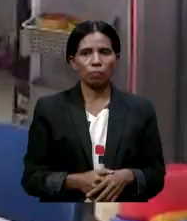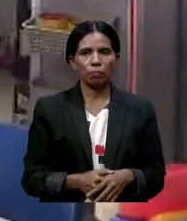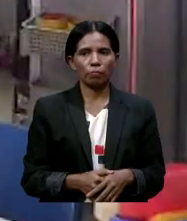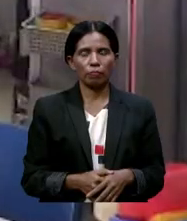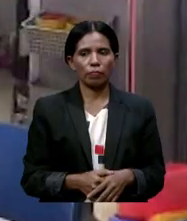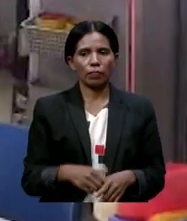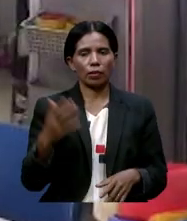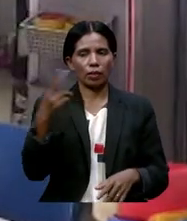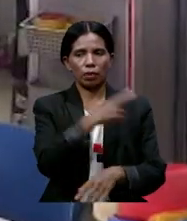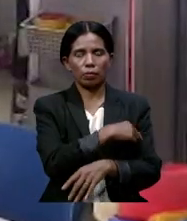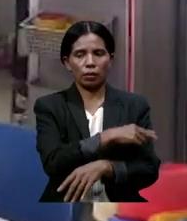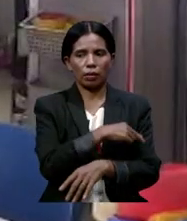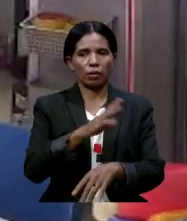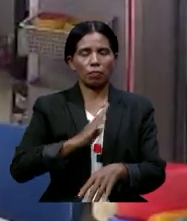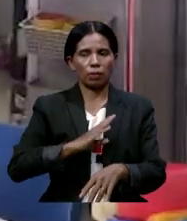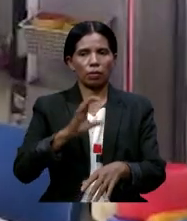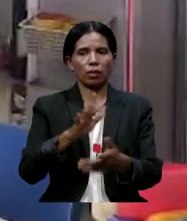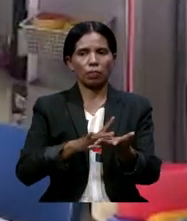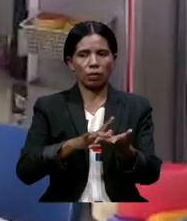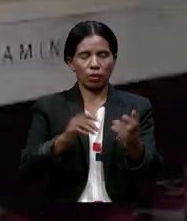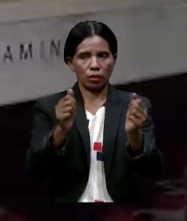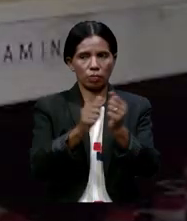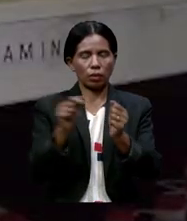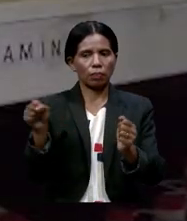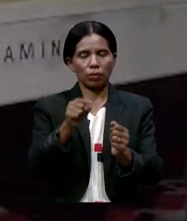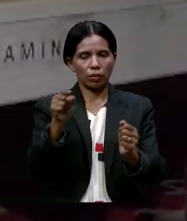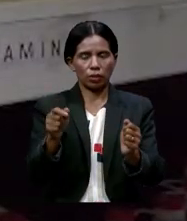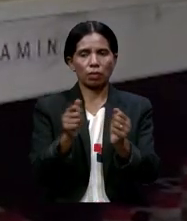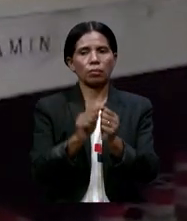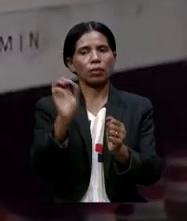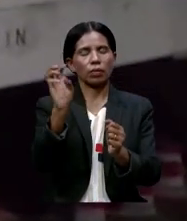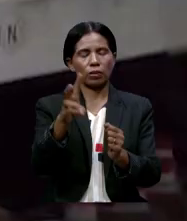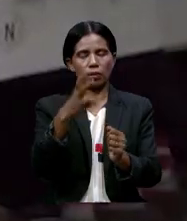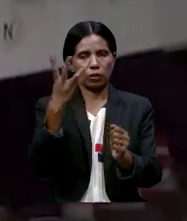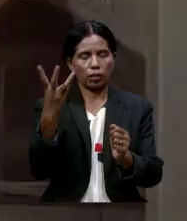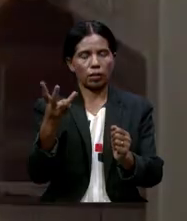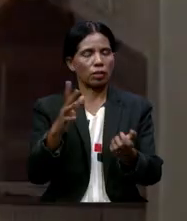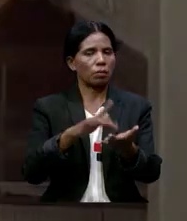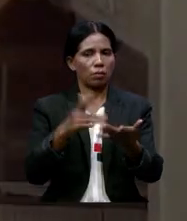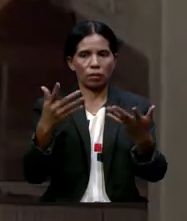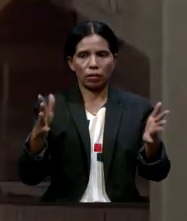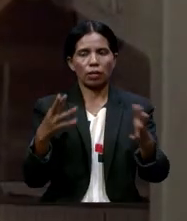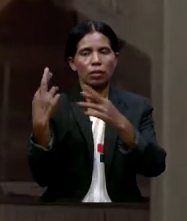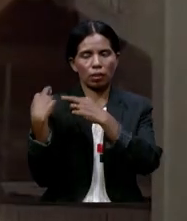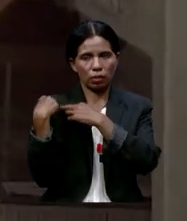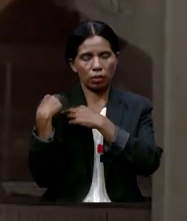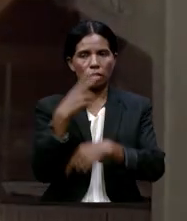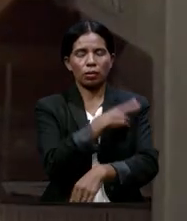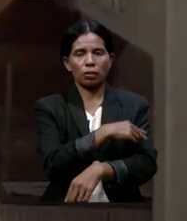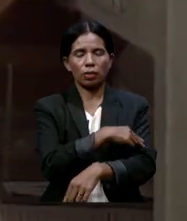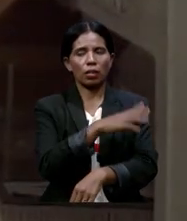I Hospital Regional Baucau ay moro ka mo tuk porsento sa nulo resinghat mag stock mamuk. Responsable hospital hing